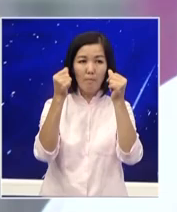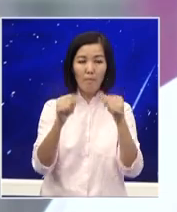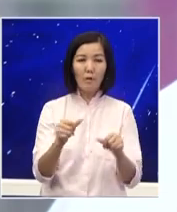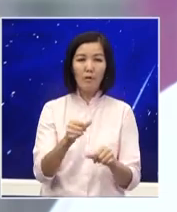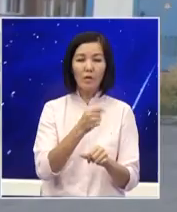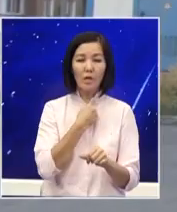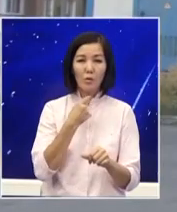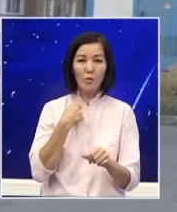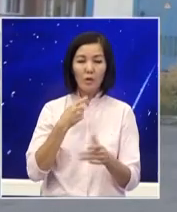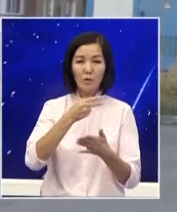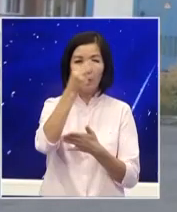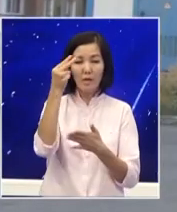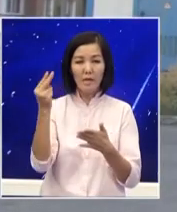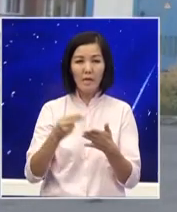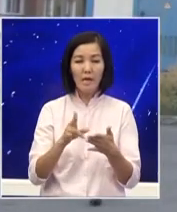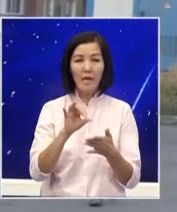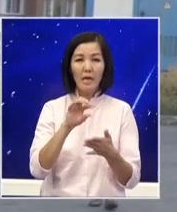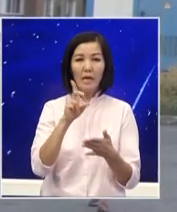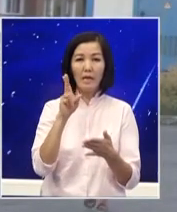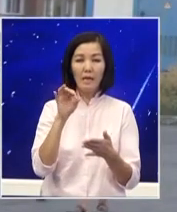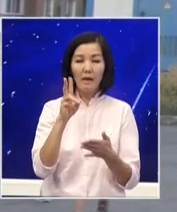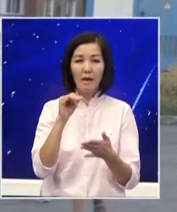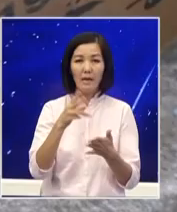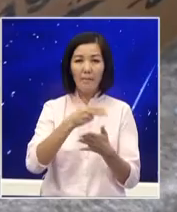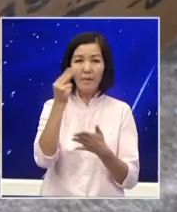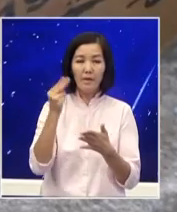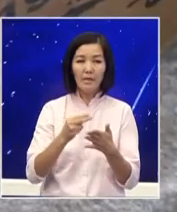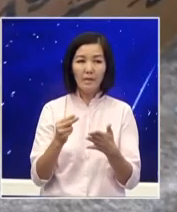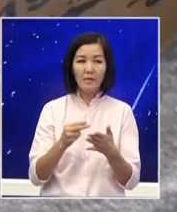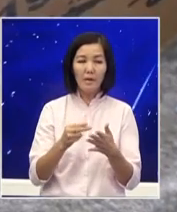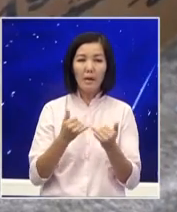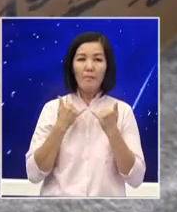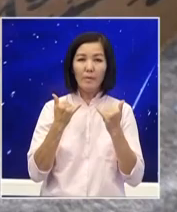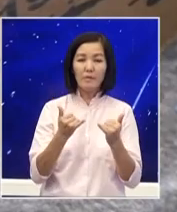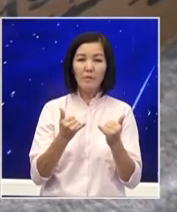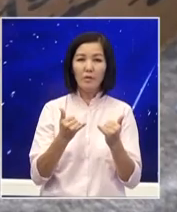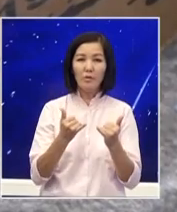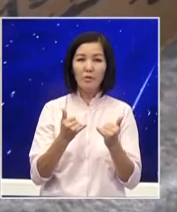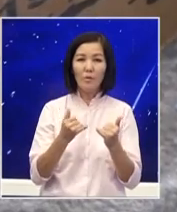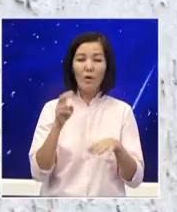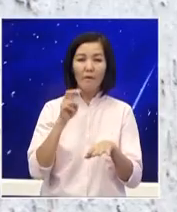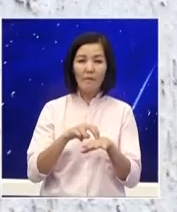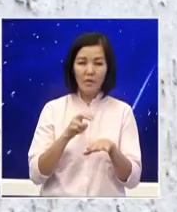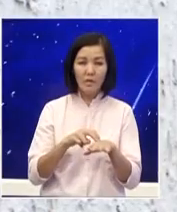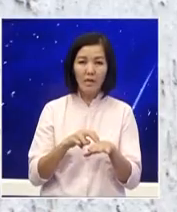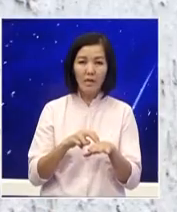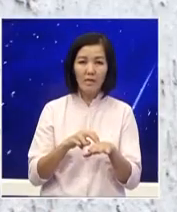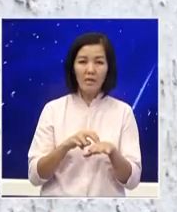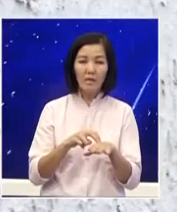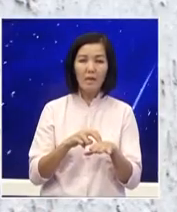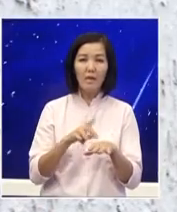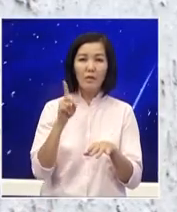курганском у художник у ирки галлии монголии ранее с его кисти сошли арт-объекты посвященные подвигу врачей в борьбе с коронавирусом и